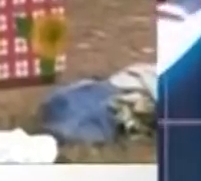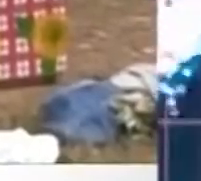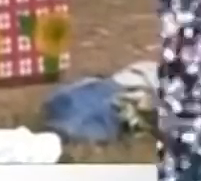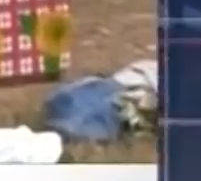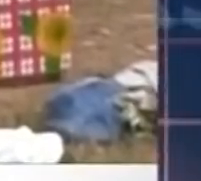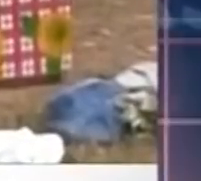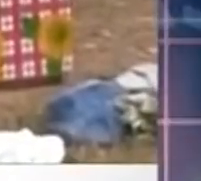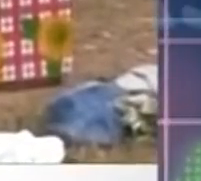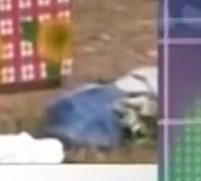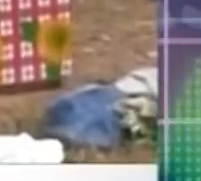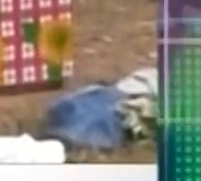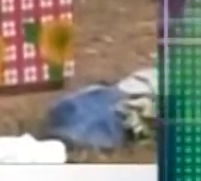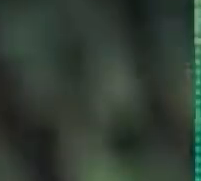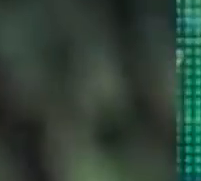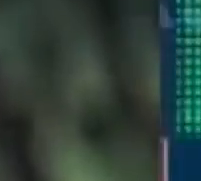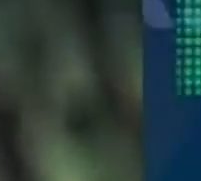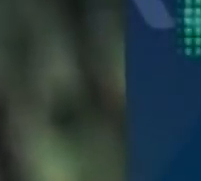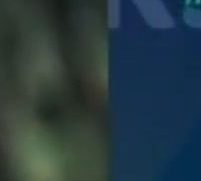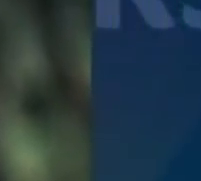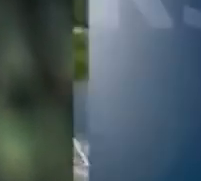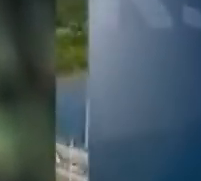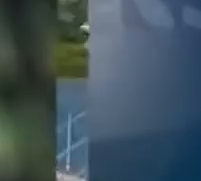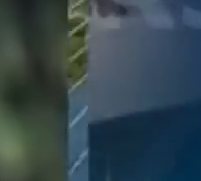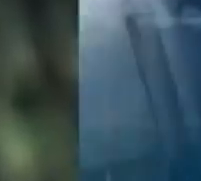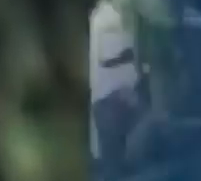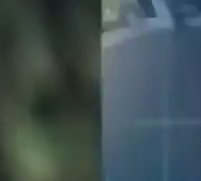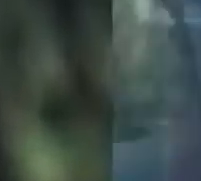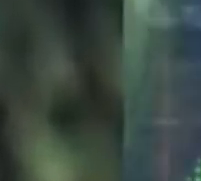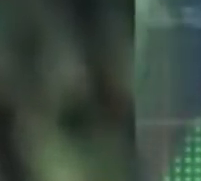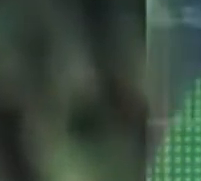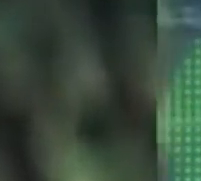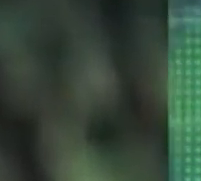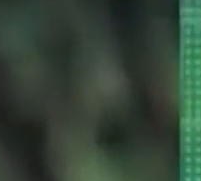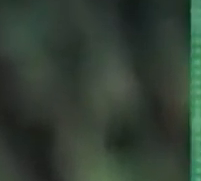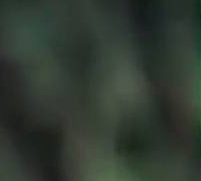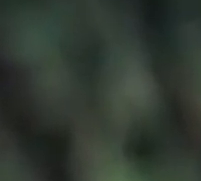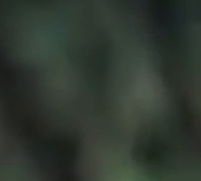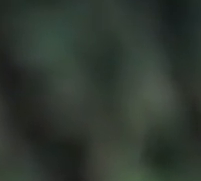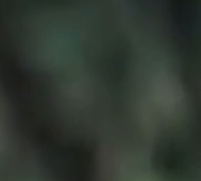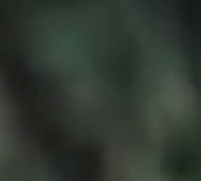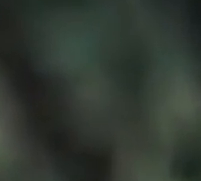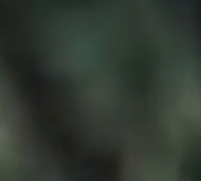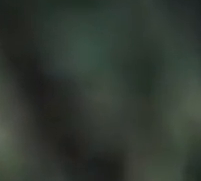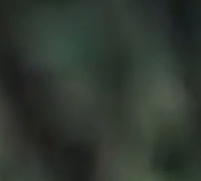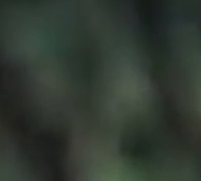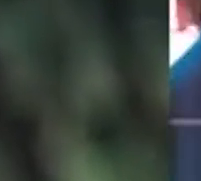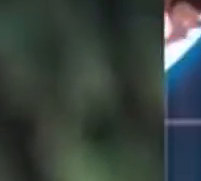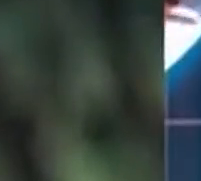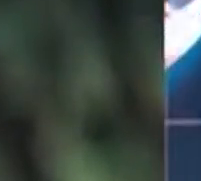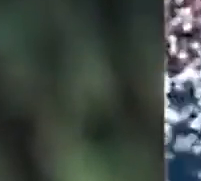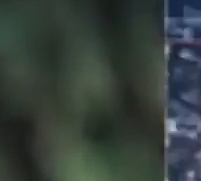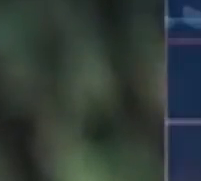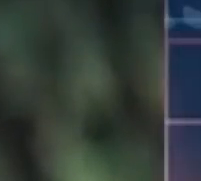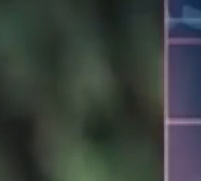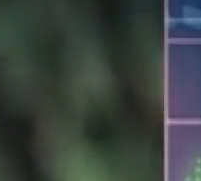DRC yafanyika hii leo. Na katika michezo na burudani, wakati Simba ikimtimua Patrick Ausems, Mwambusi na